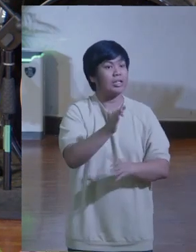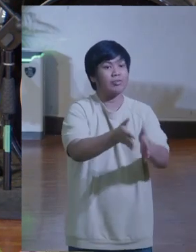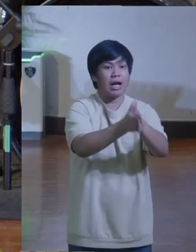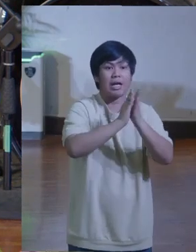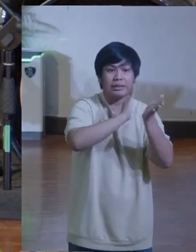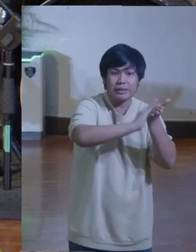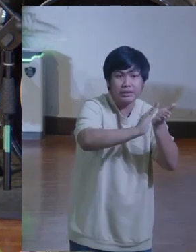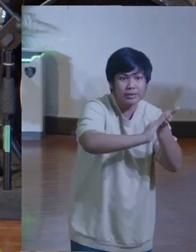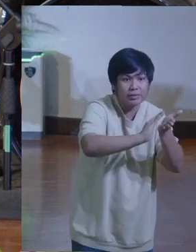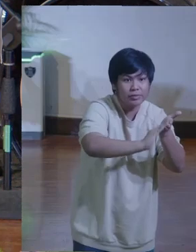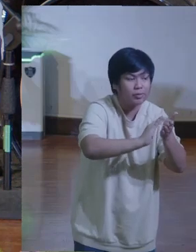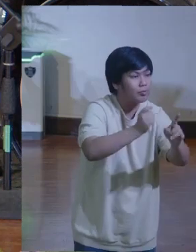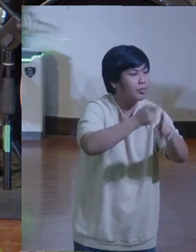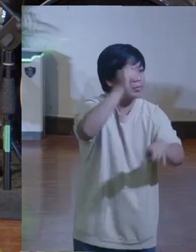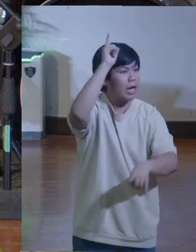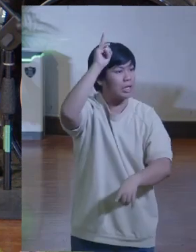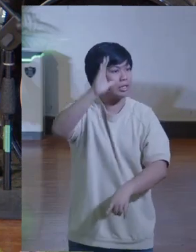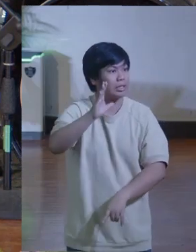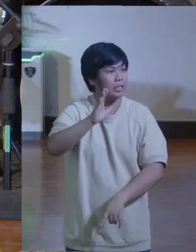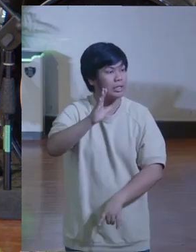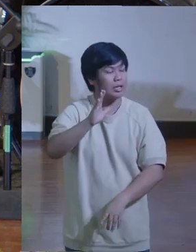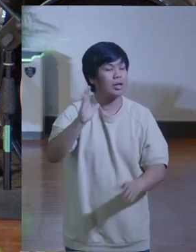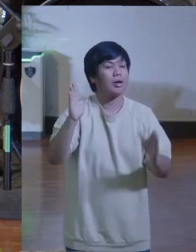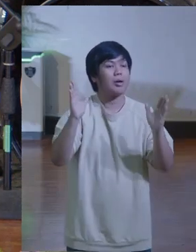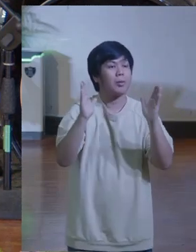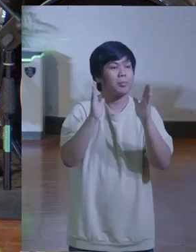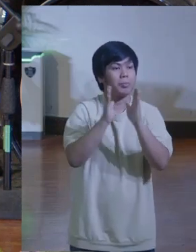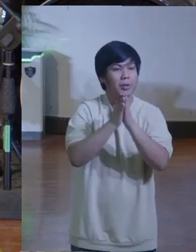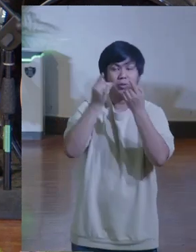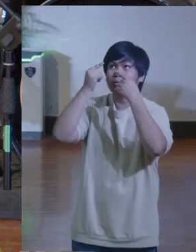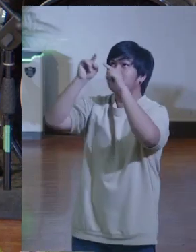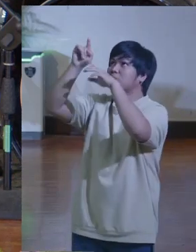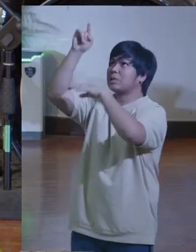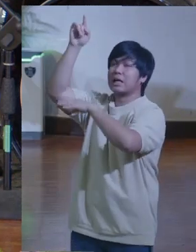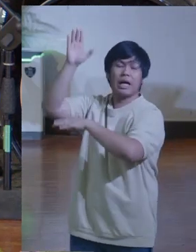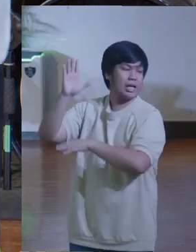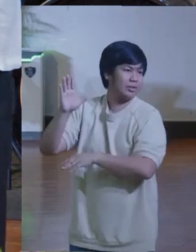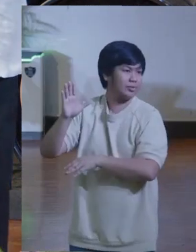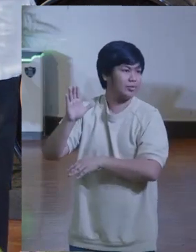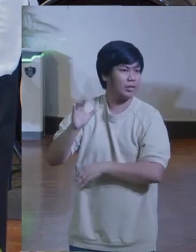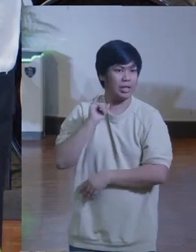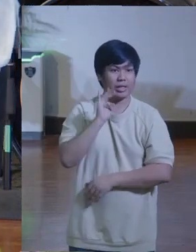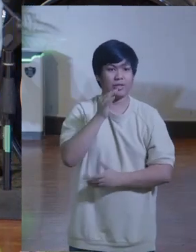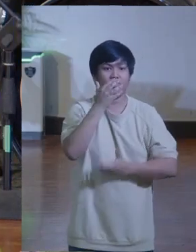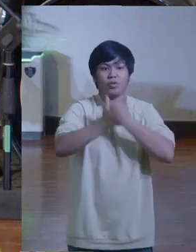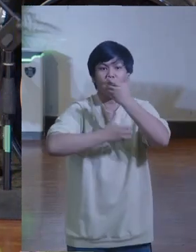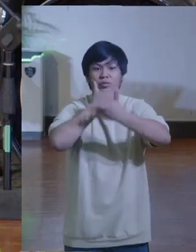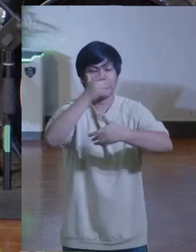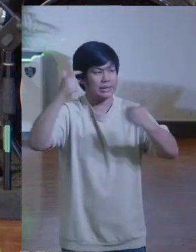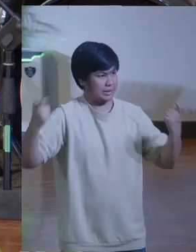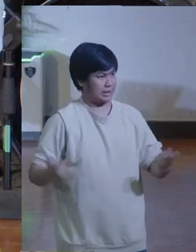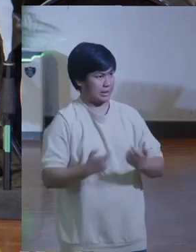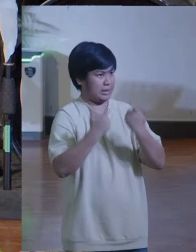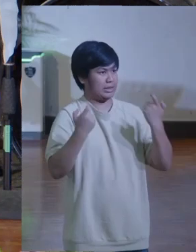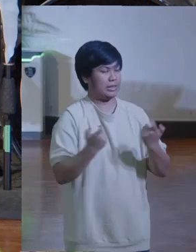sa Panginoon, maaari po kayong manalangin sa Kanya. Sabi niya, if you confess your sins, I am faithful and